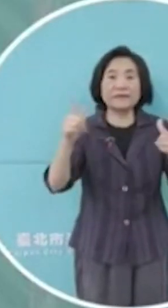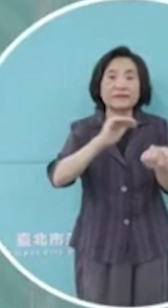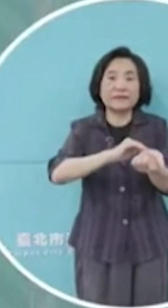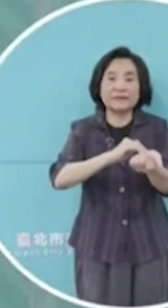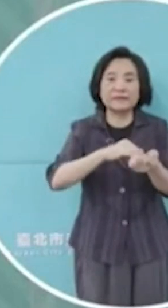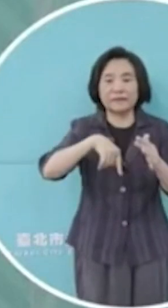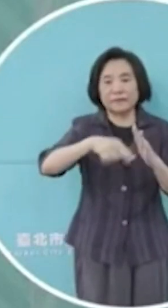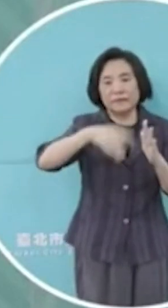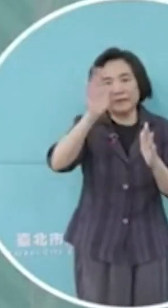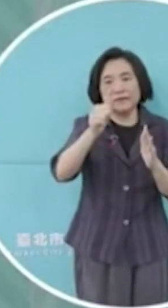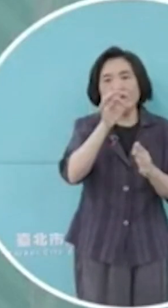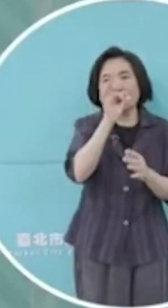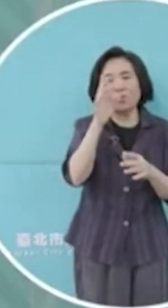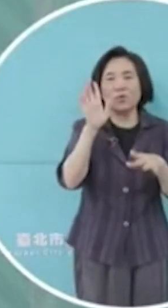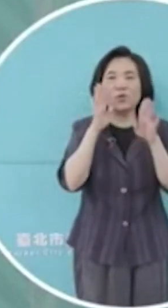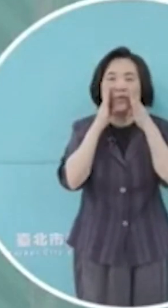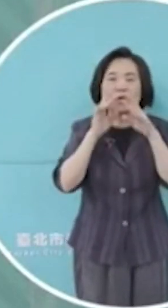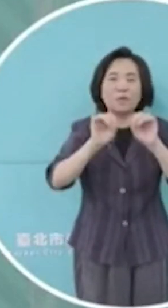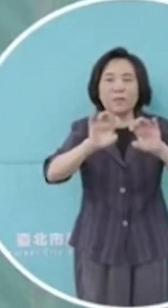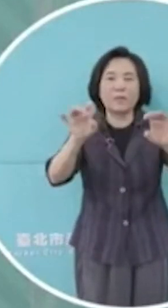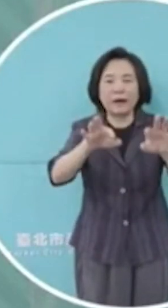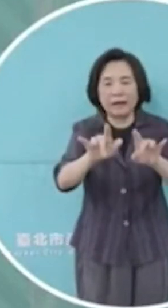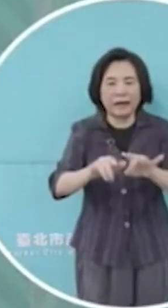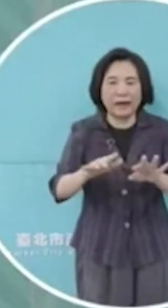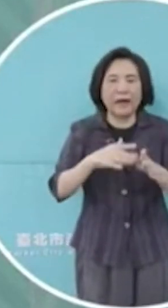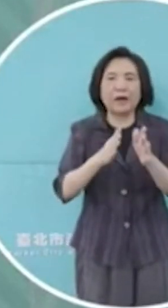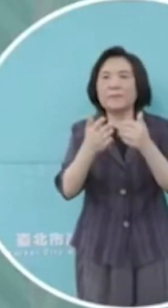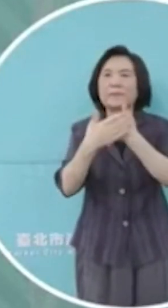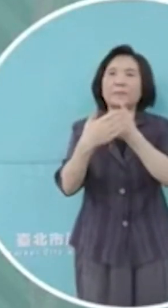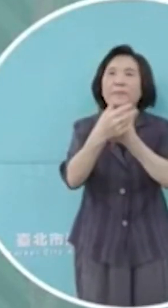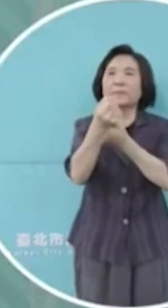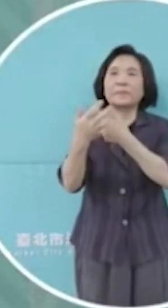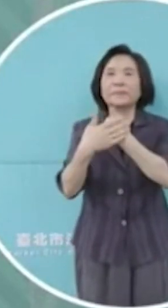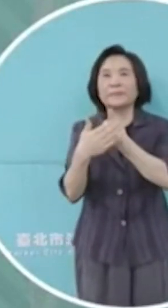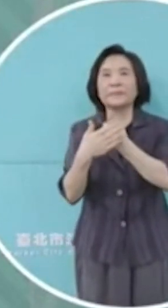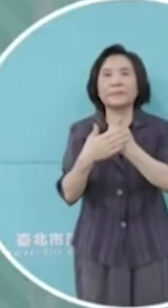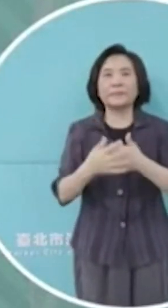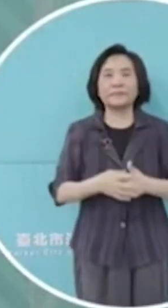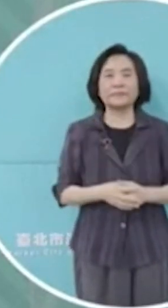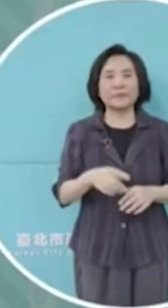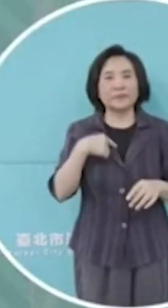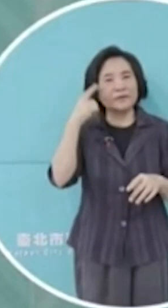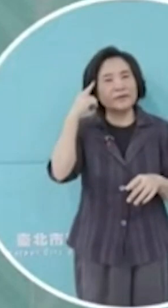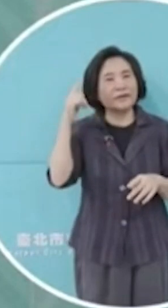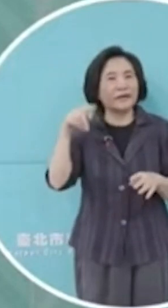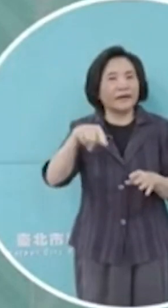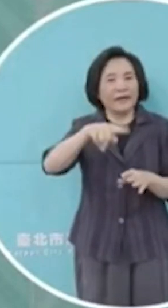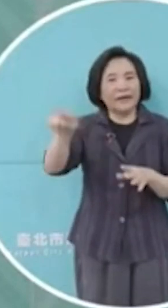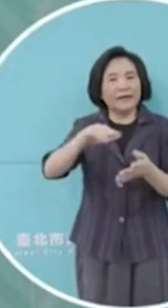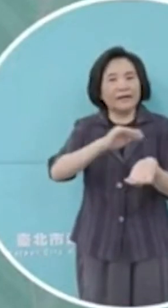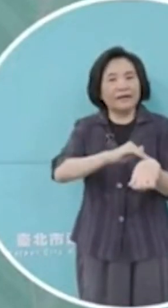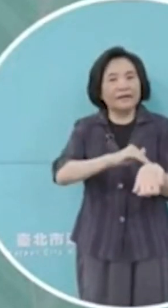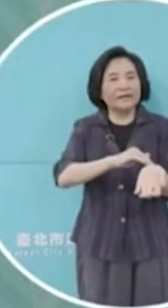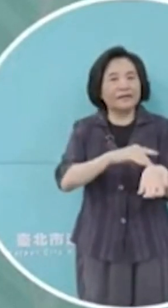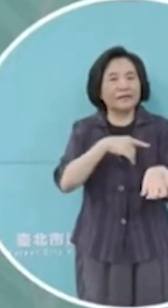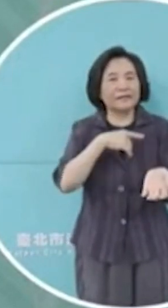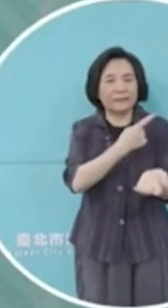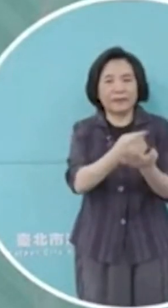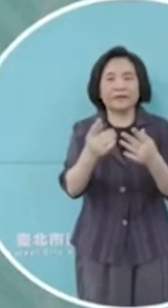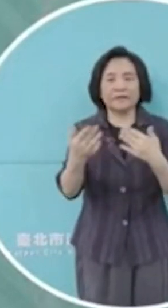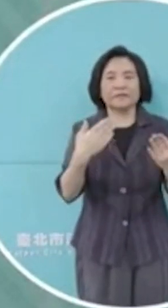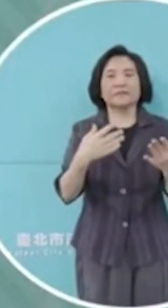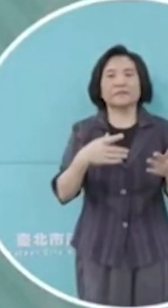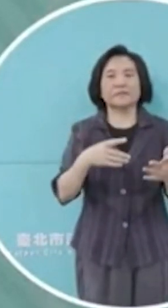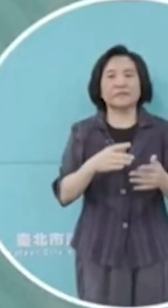也在脸书上哦求救了，你知道吗？那我想这个第一线的医师也都很清楚嘛，急